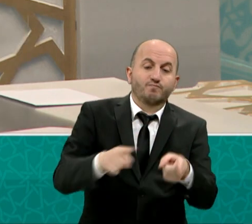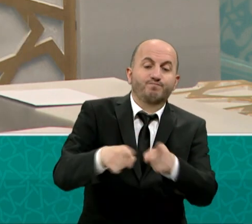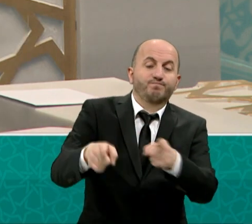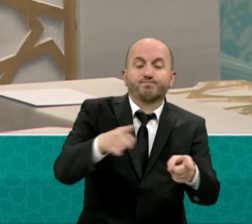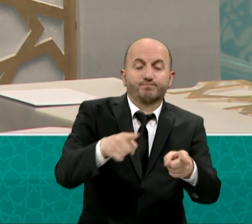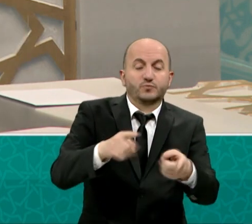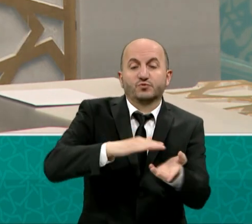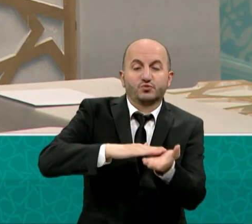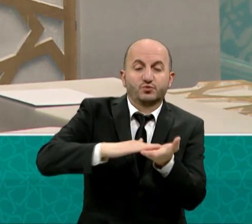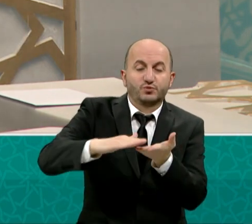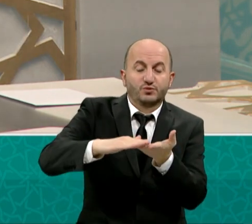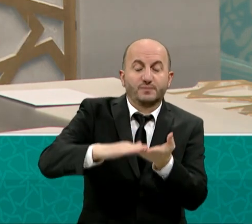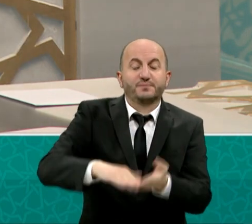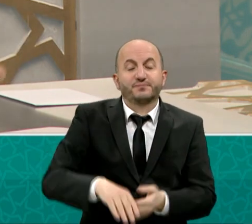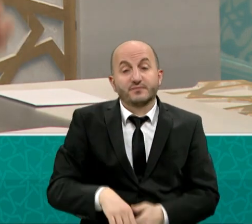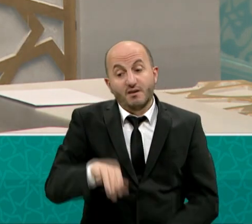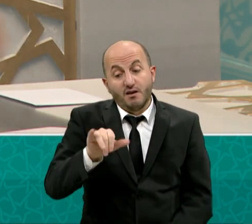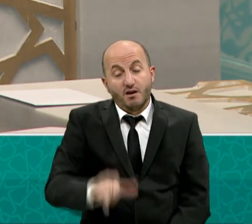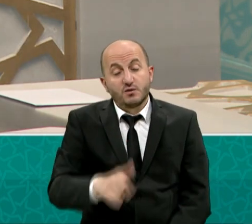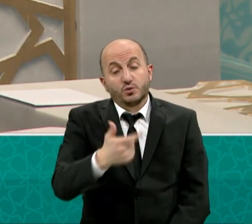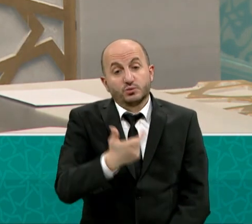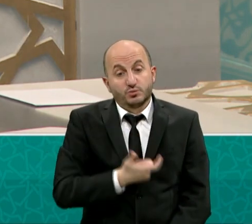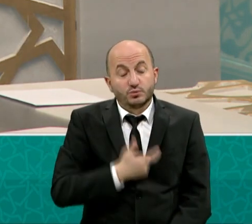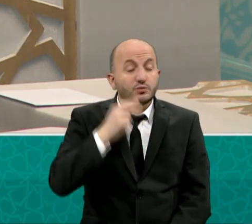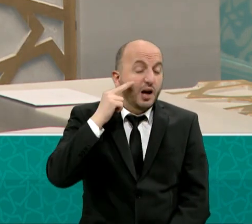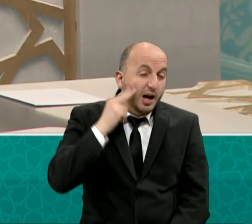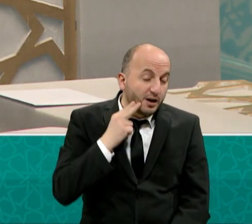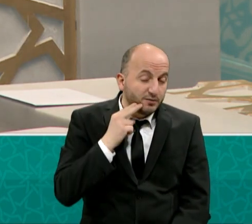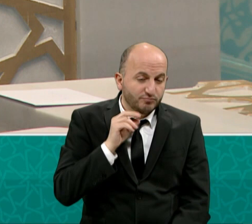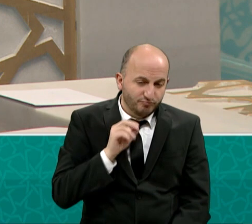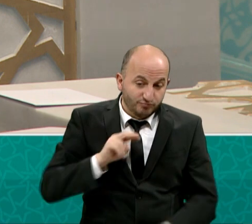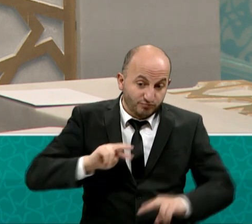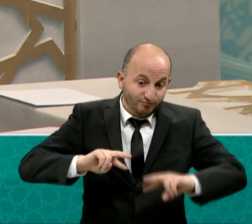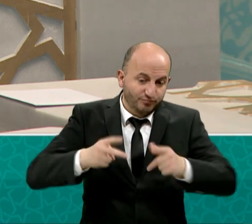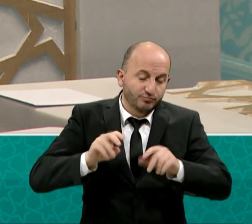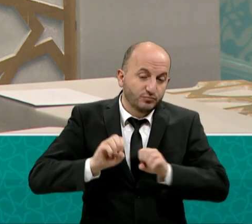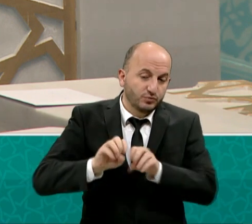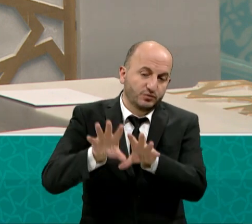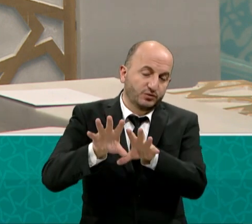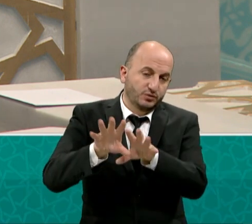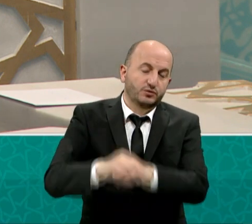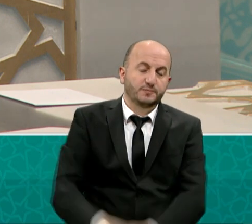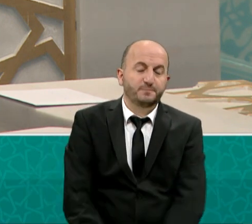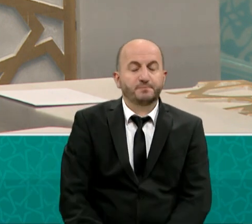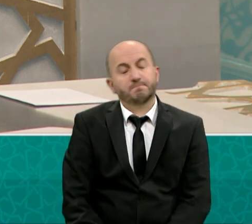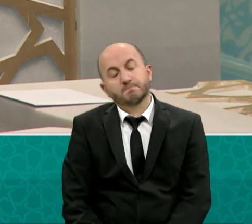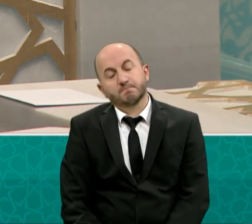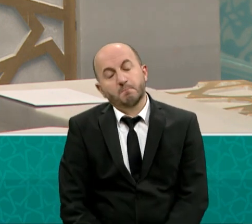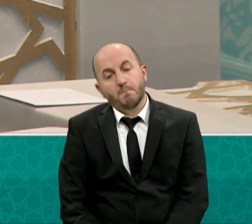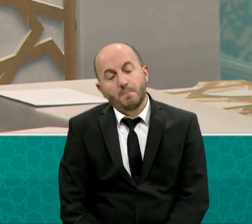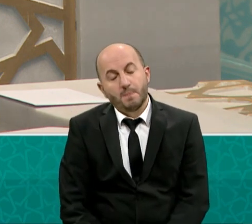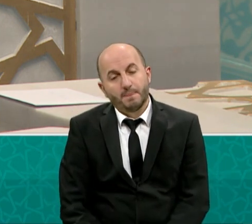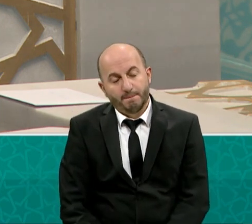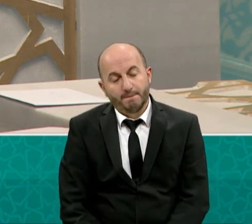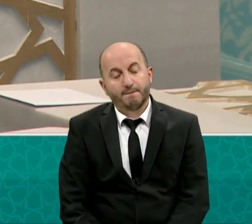bu şekilde hak olarak, hukuk olarak, ahlak olarak yansıyor kardeşlerim. Bununla ilgili de her biriyle